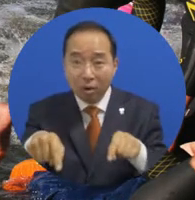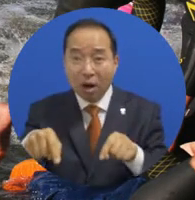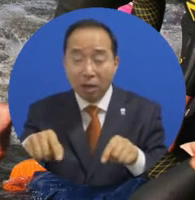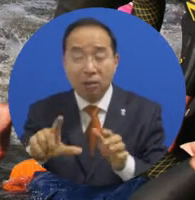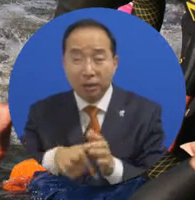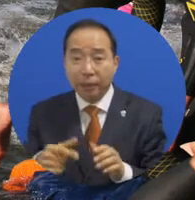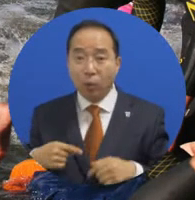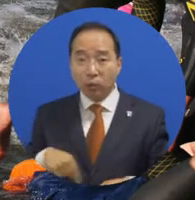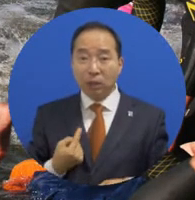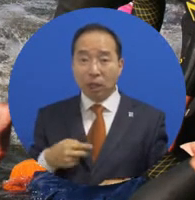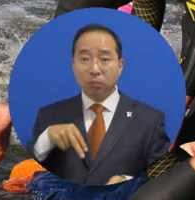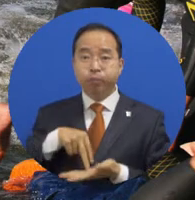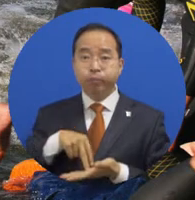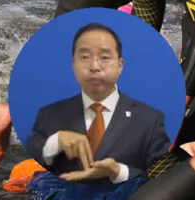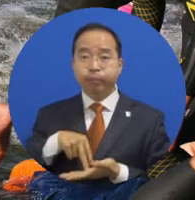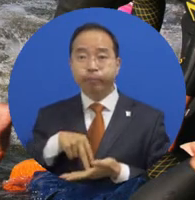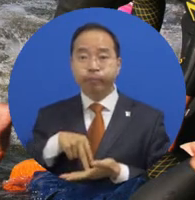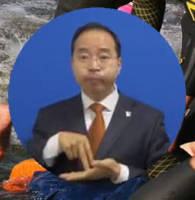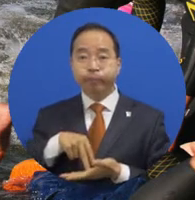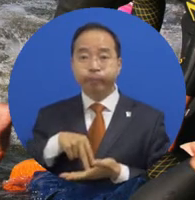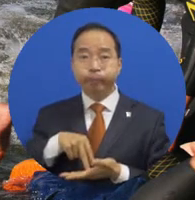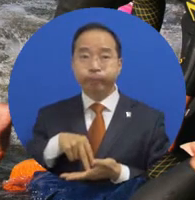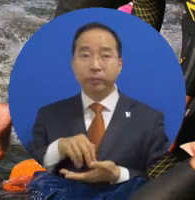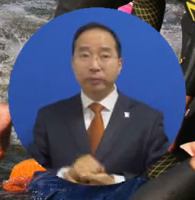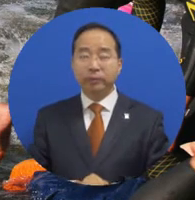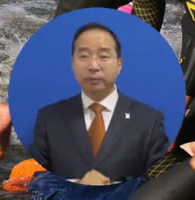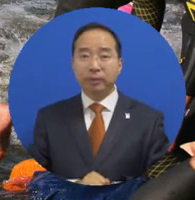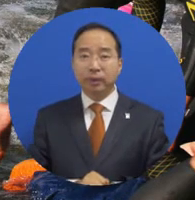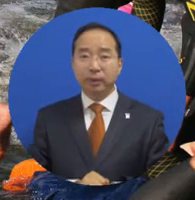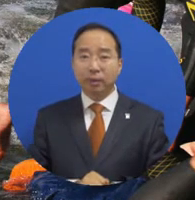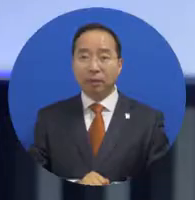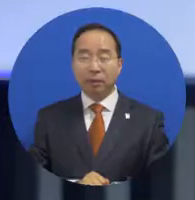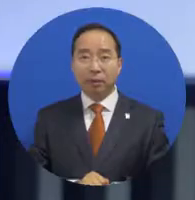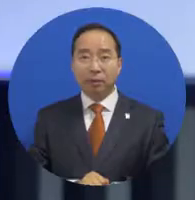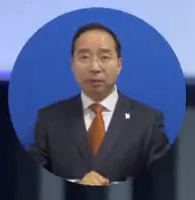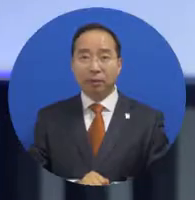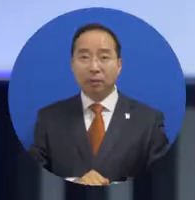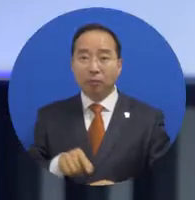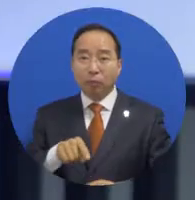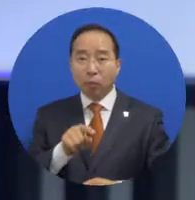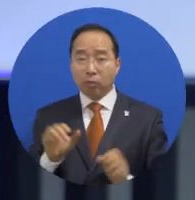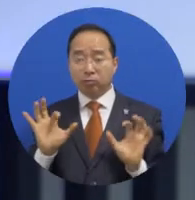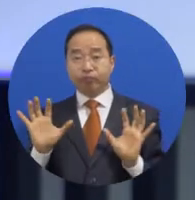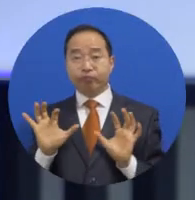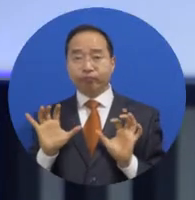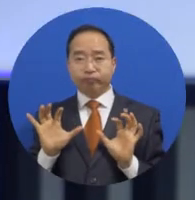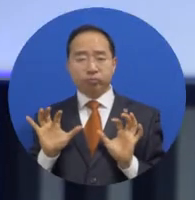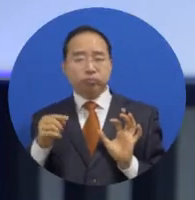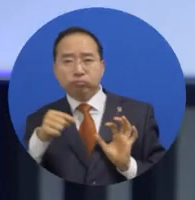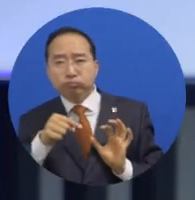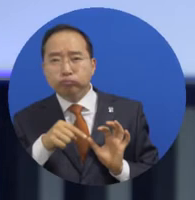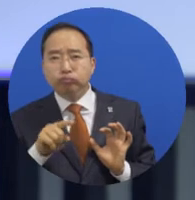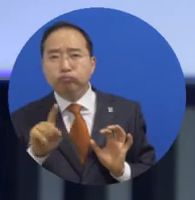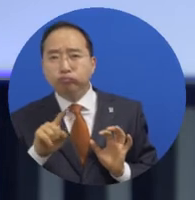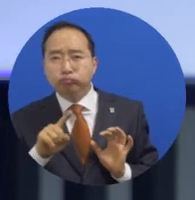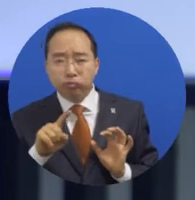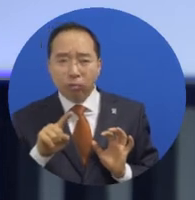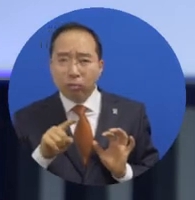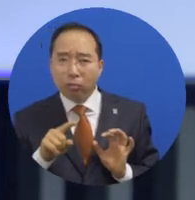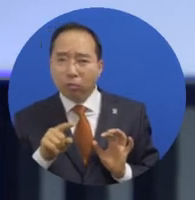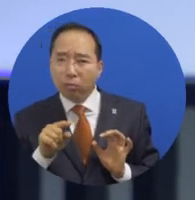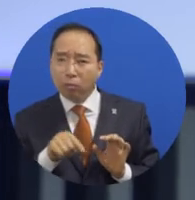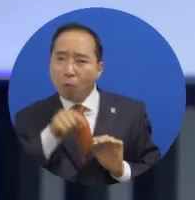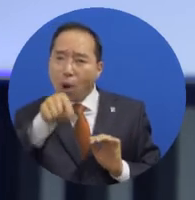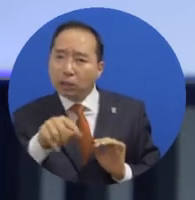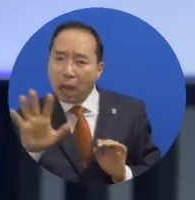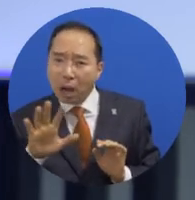서 있었어요. 그러니까 응원단에서 웅성웅성 거리더라고요. 저 여자분은 왜 대회 나와서